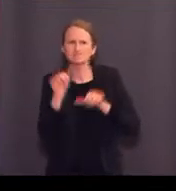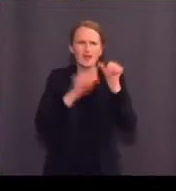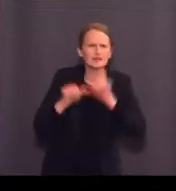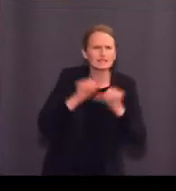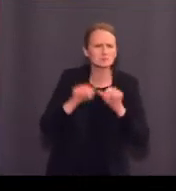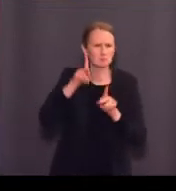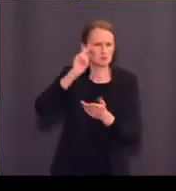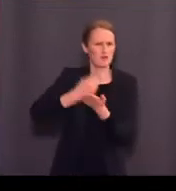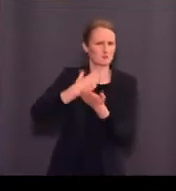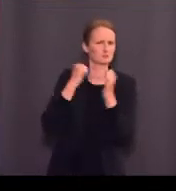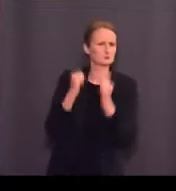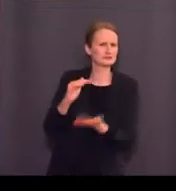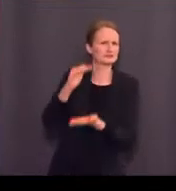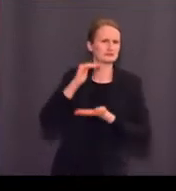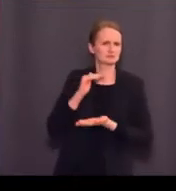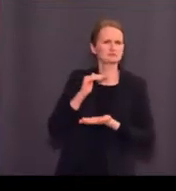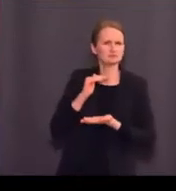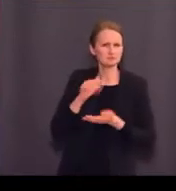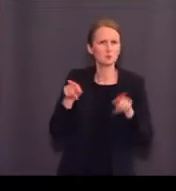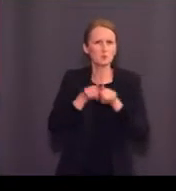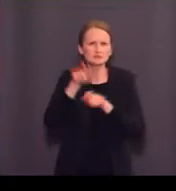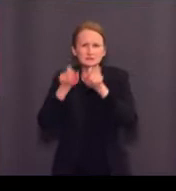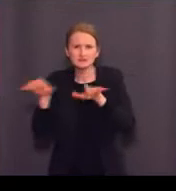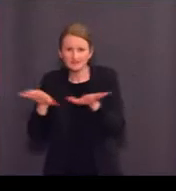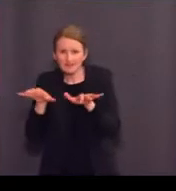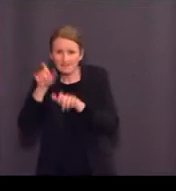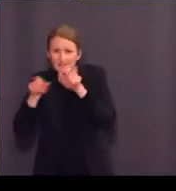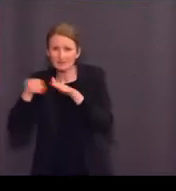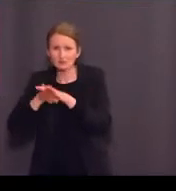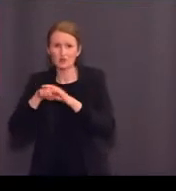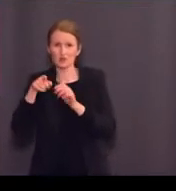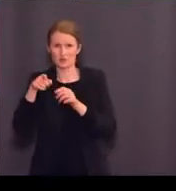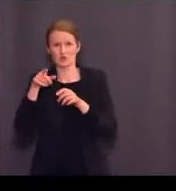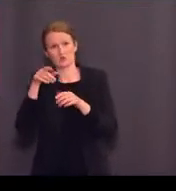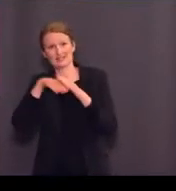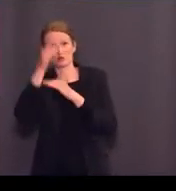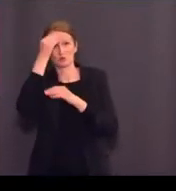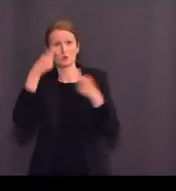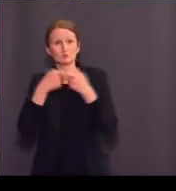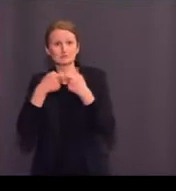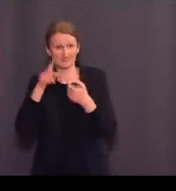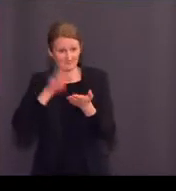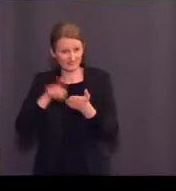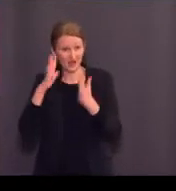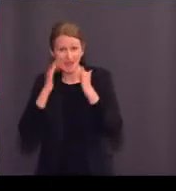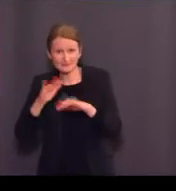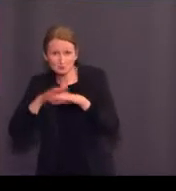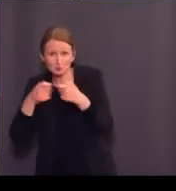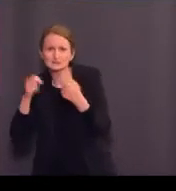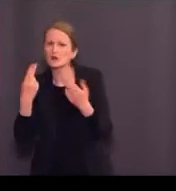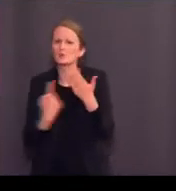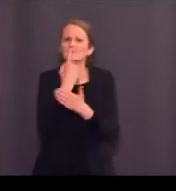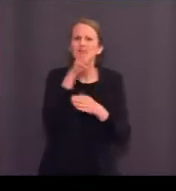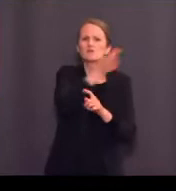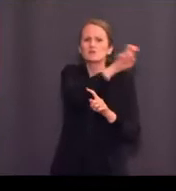du pourcentage d'entre eux qui habitent réellement à Bruxelles ou qui viennent de la région flamande ou de la Wallonie. Ces